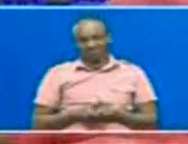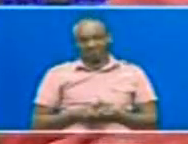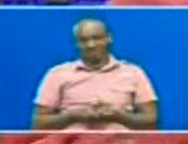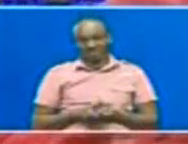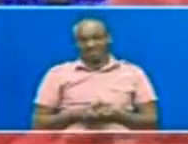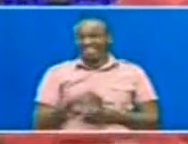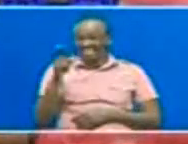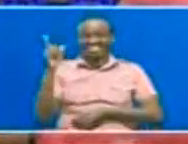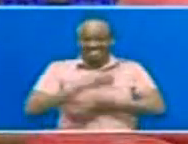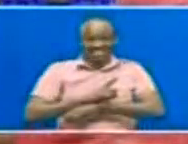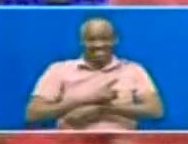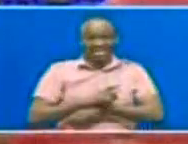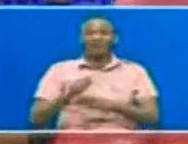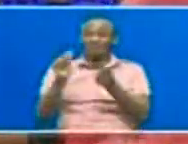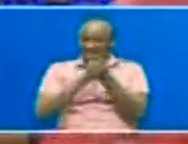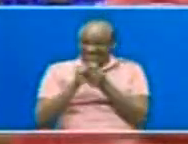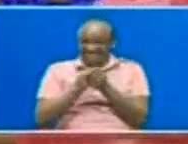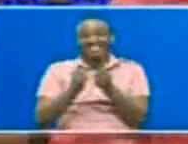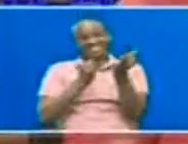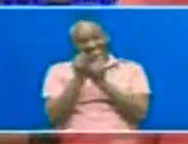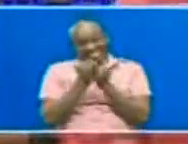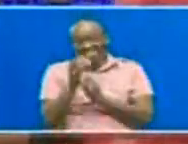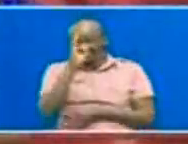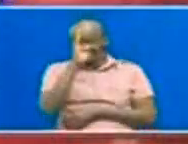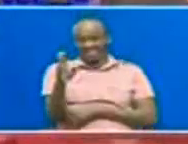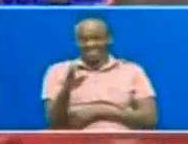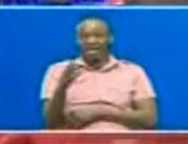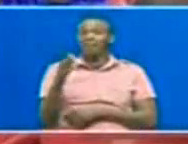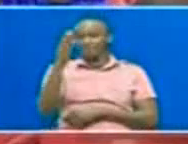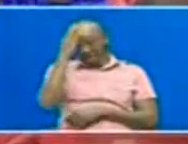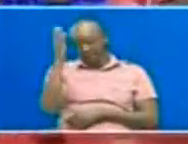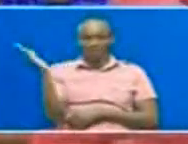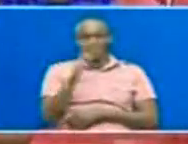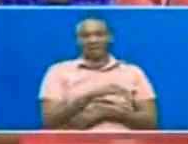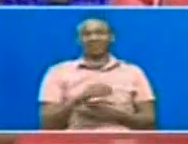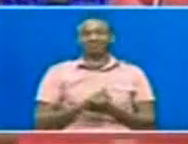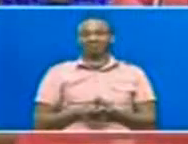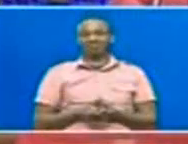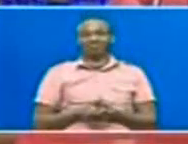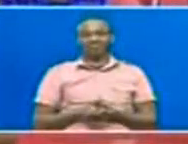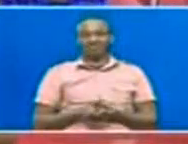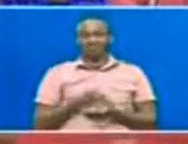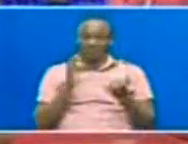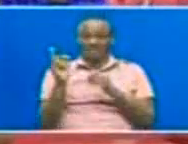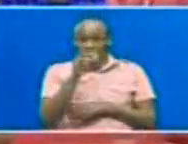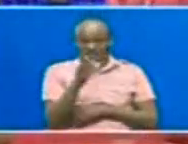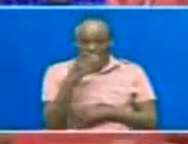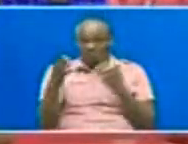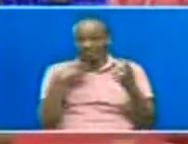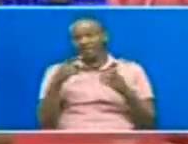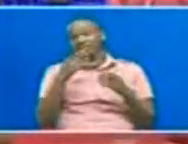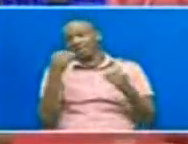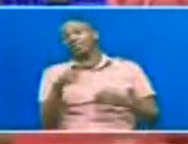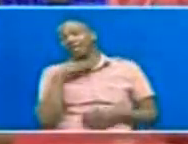Yani hizo siku, Friday hiyo, Saturday, Sunday, Monday ndio wataniona. Ikiwa ni Nairobi hizo watasema, labda mtu